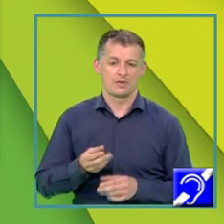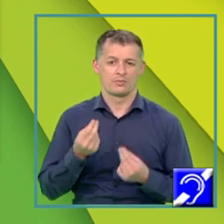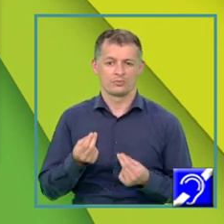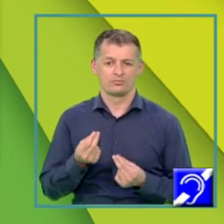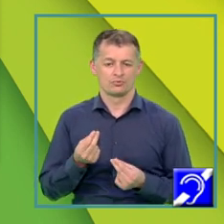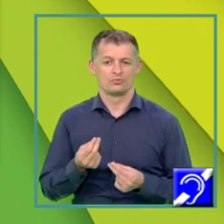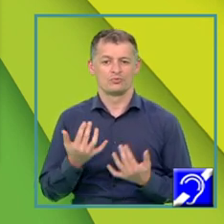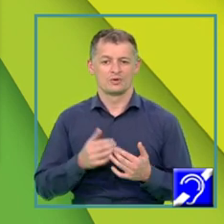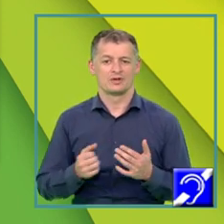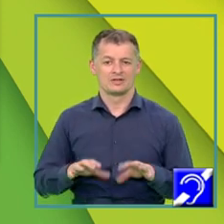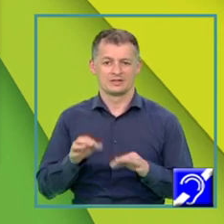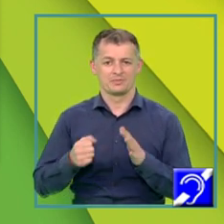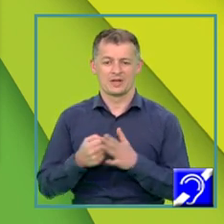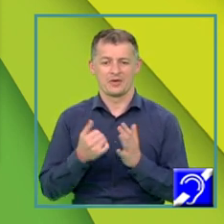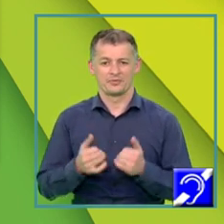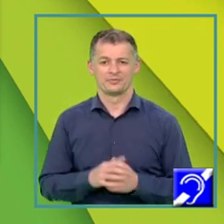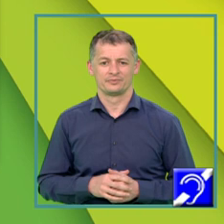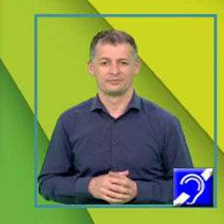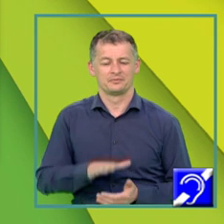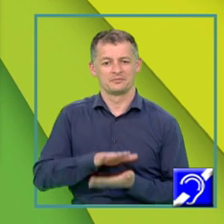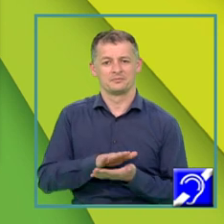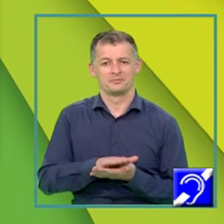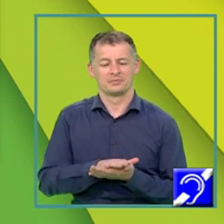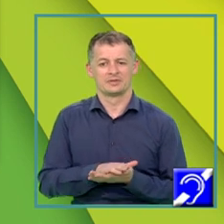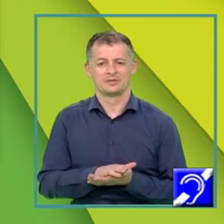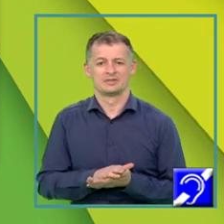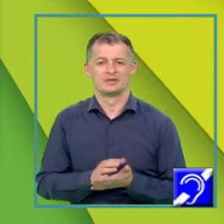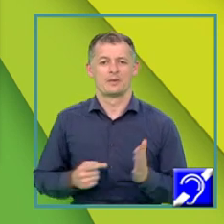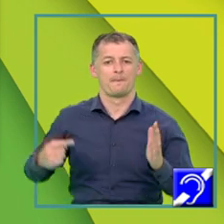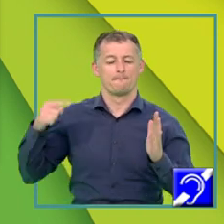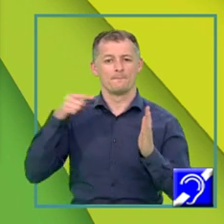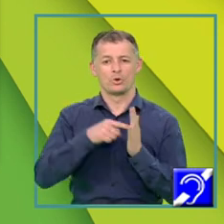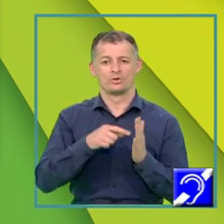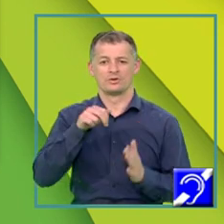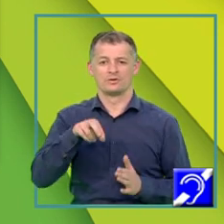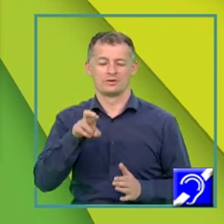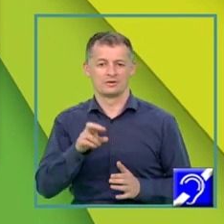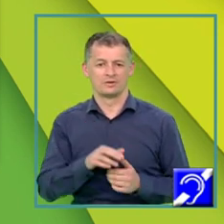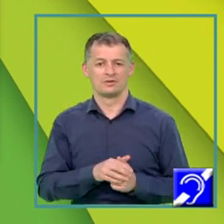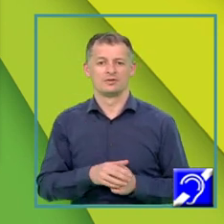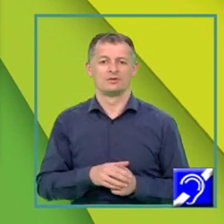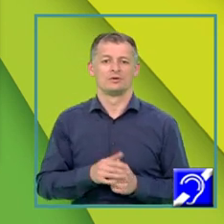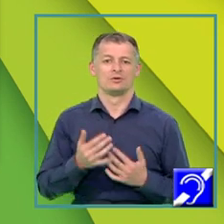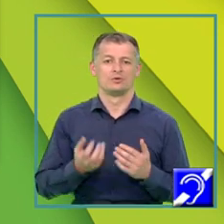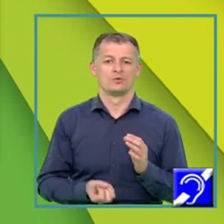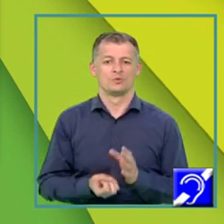găsit până acum păstrăm în pointerul nr Noul număr